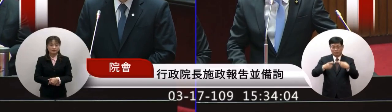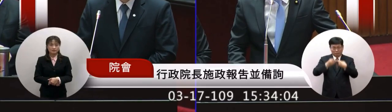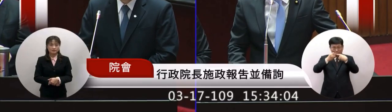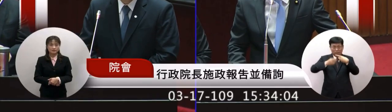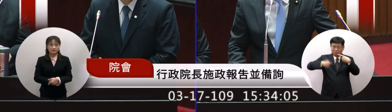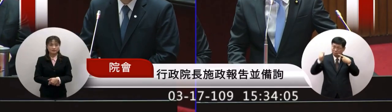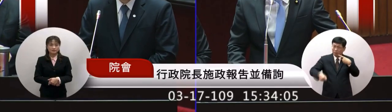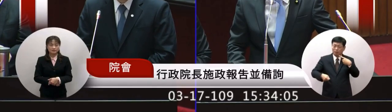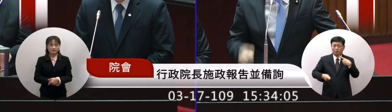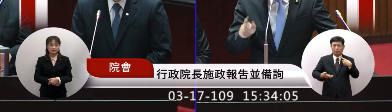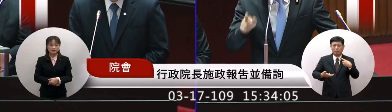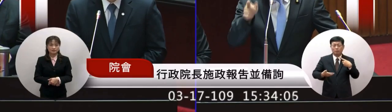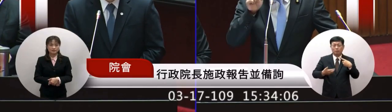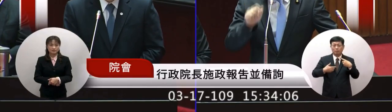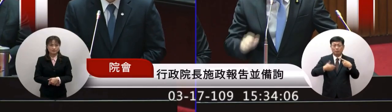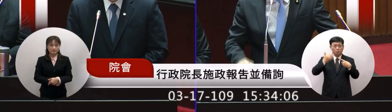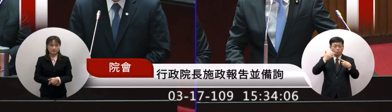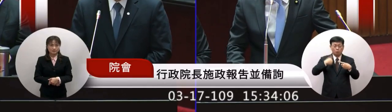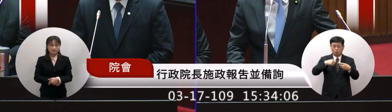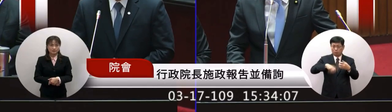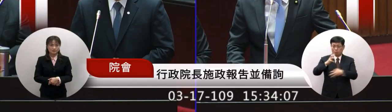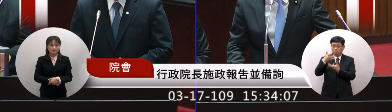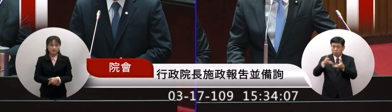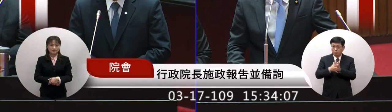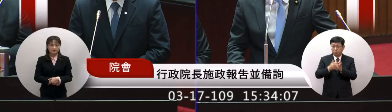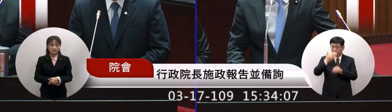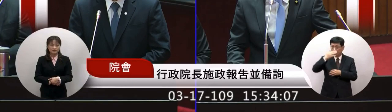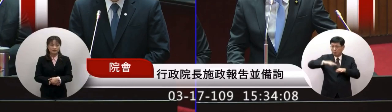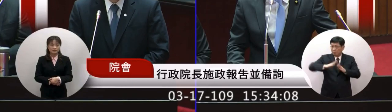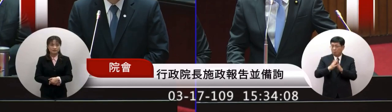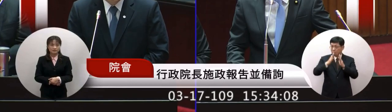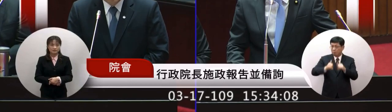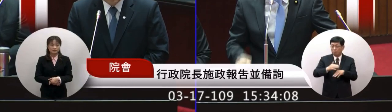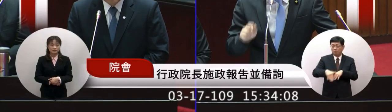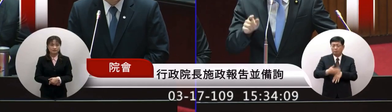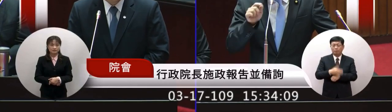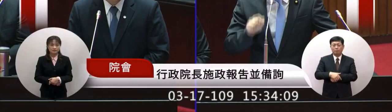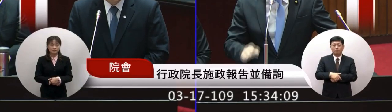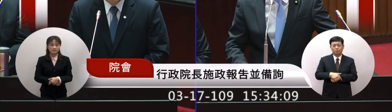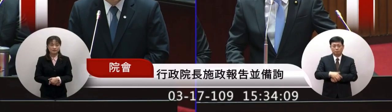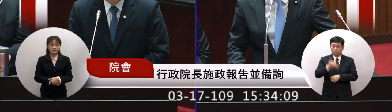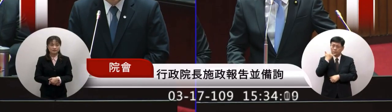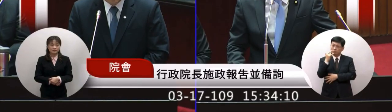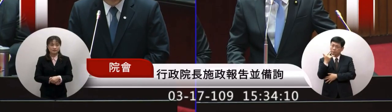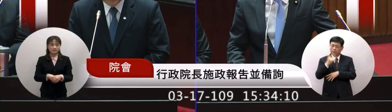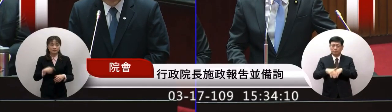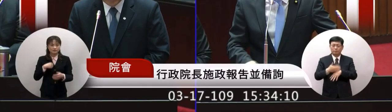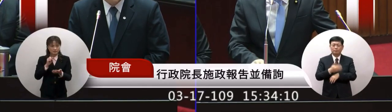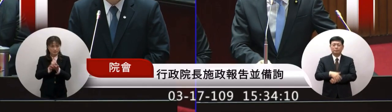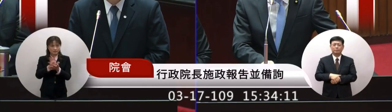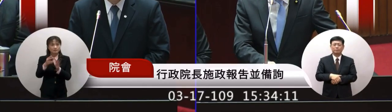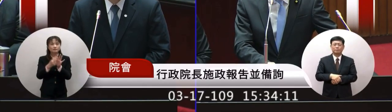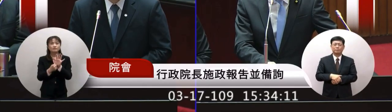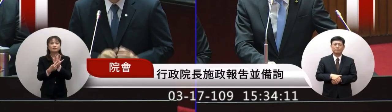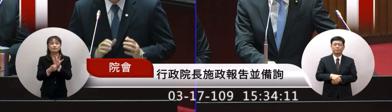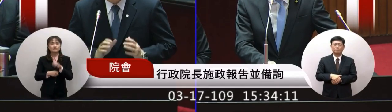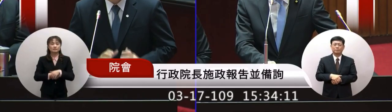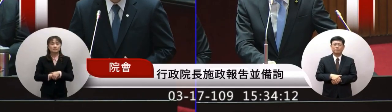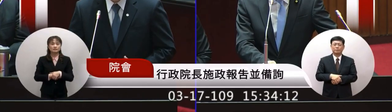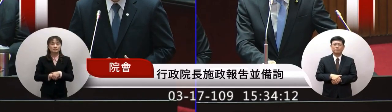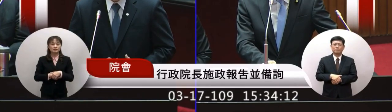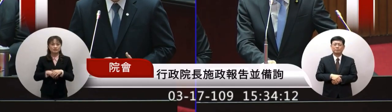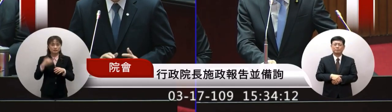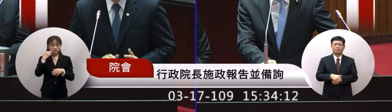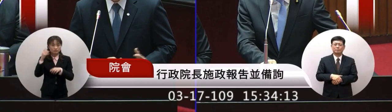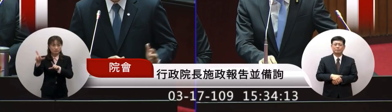摆判决。换料难来进步赢，你敢就要甲拆？你敢袂使搁甲等落？ 我跟委员说明哈，其实依照